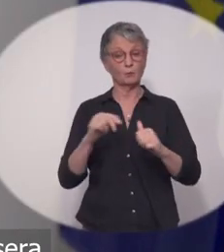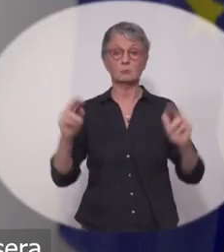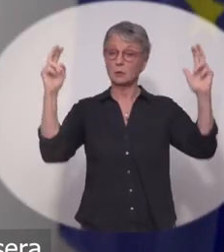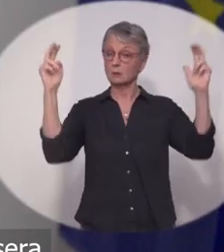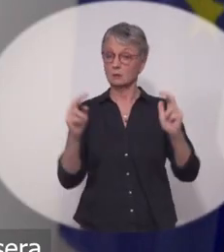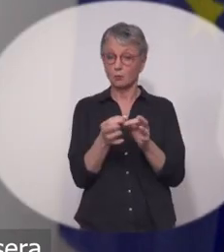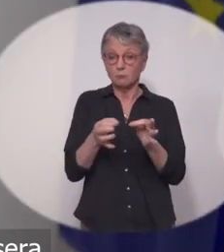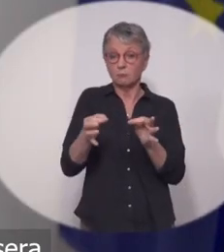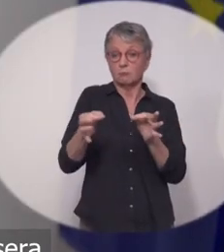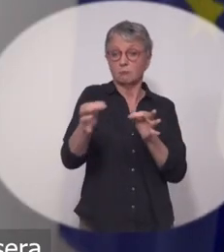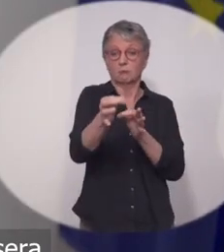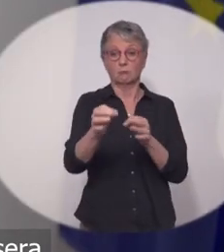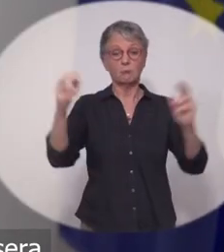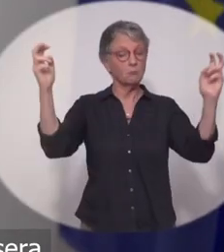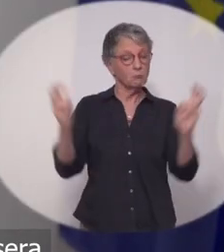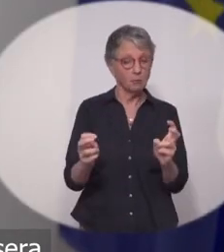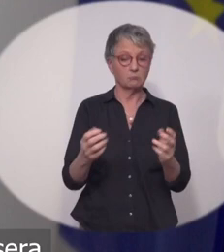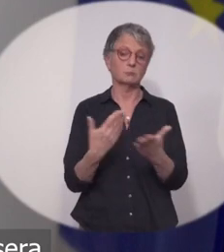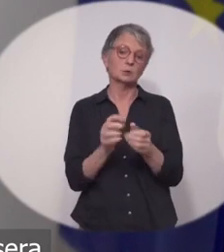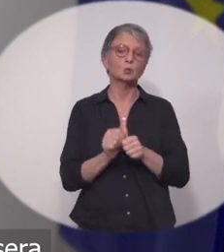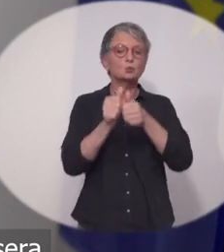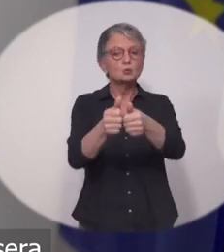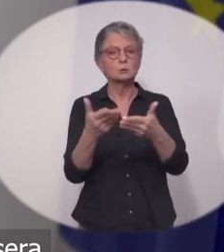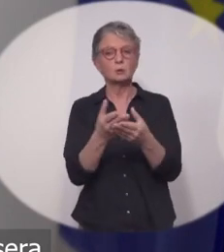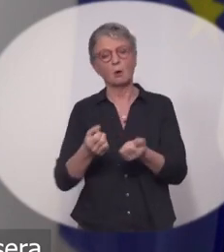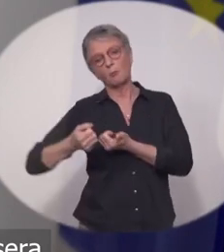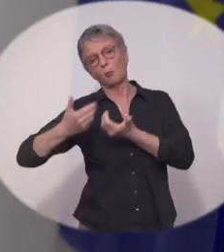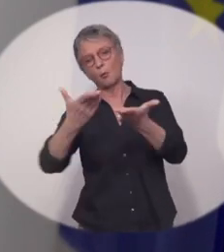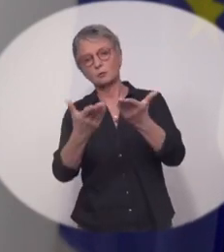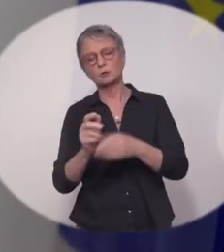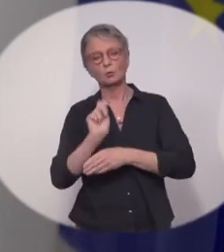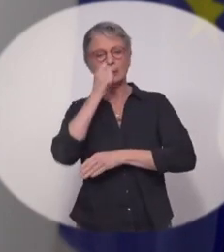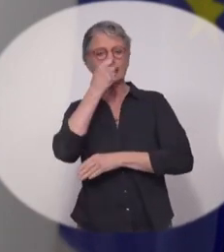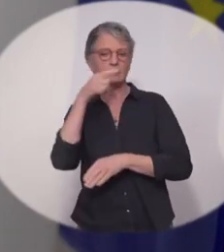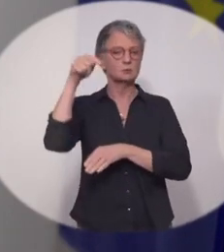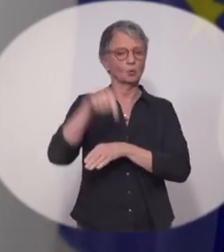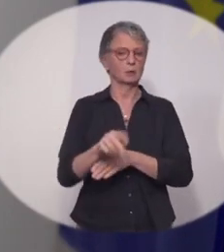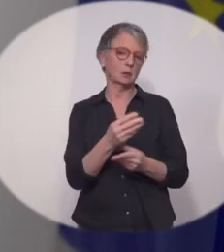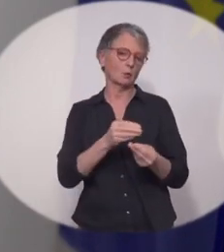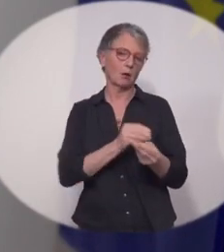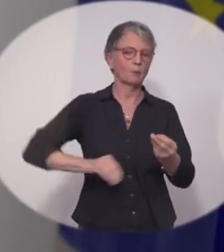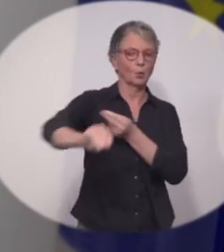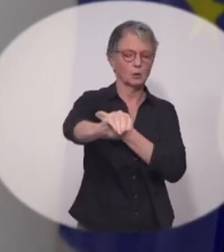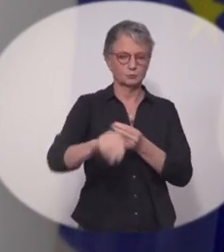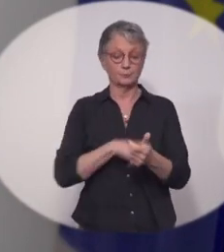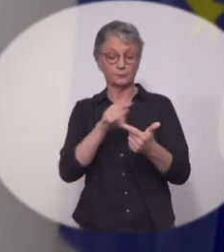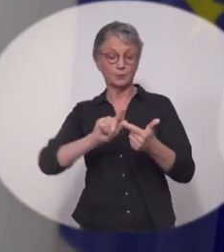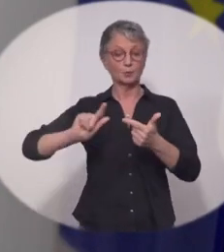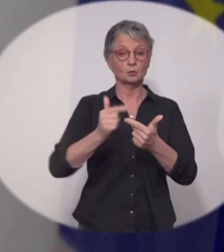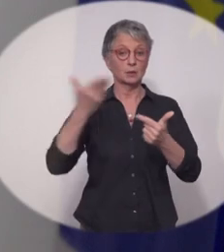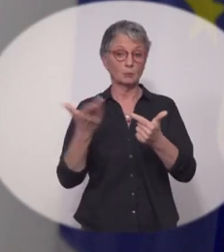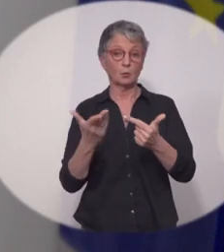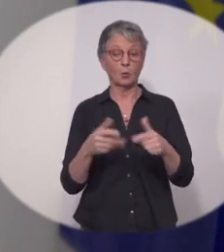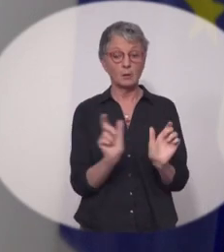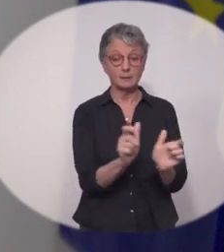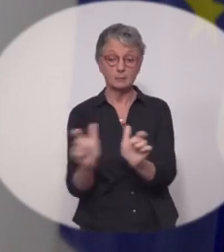d'incidence qui passera par la proposition de prolongation du test obligatoire pour les semaines à venir ensuite renforcer le dépistage